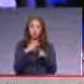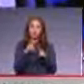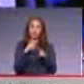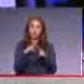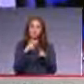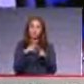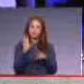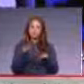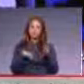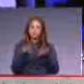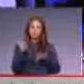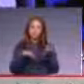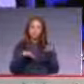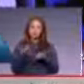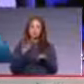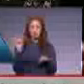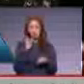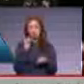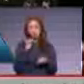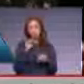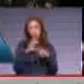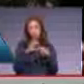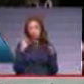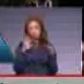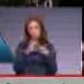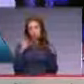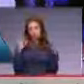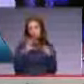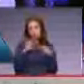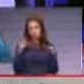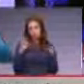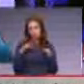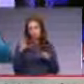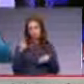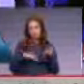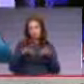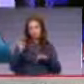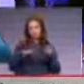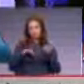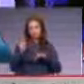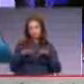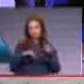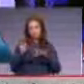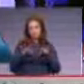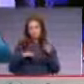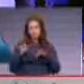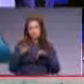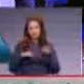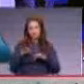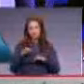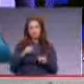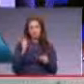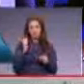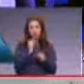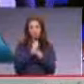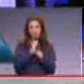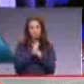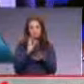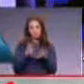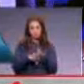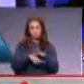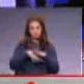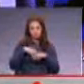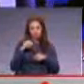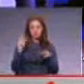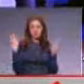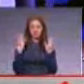واجه أزمة سياسية في مصر. لما أنتج المسلسل ده وكان إنتاج التلفزيون. التلفزيون. أي. إنتاج أفلام التلفزيون.